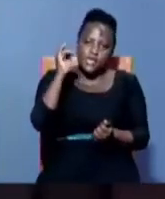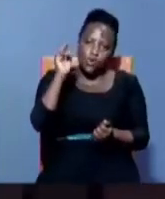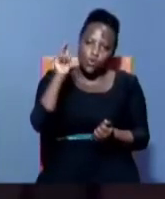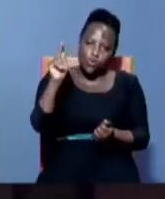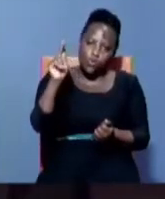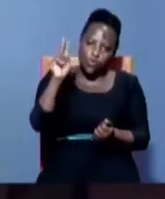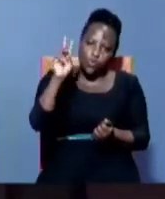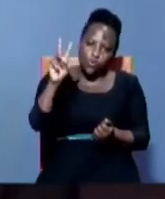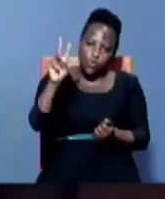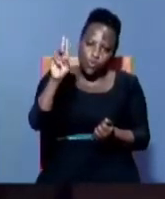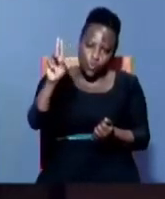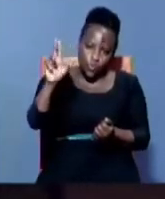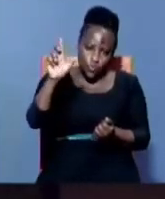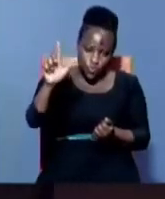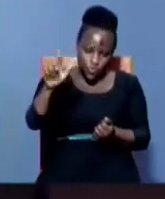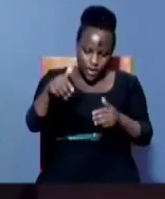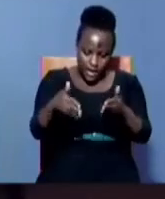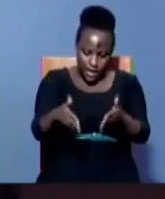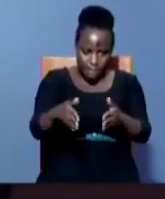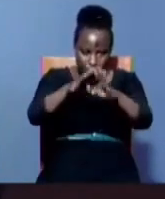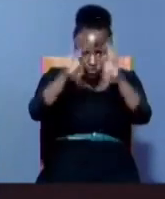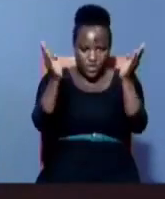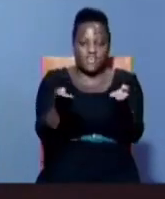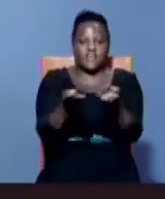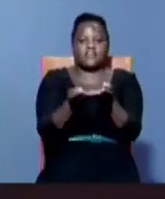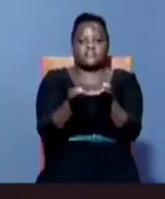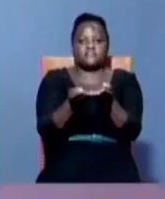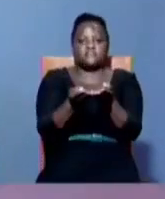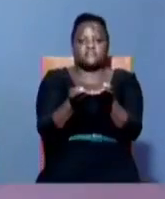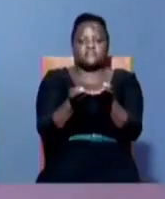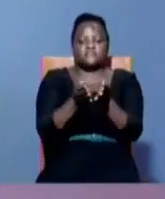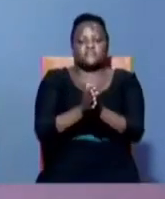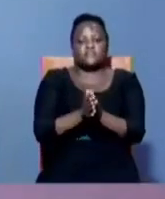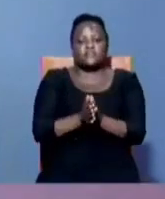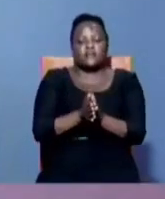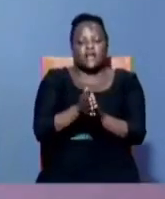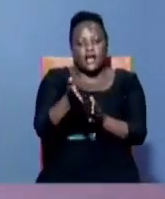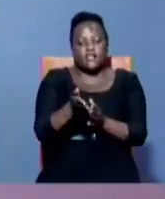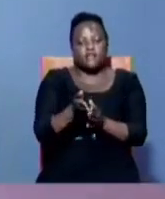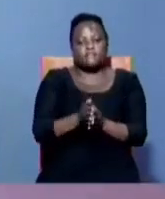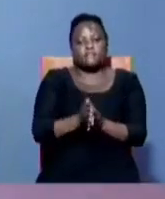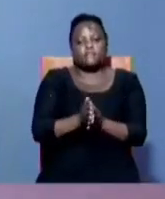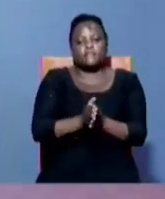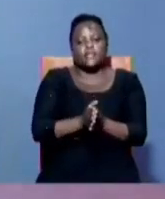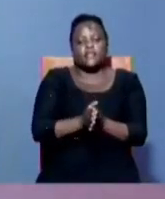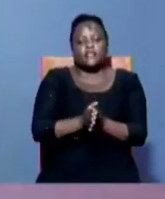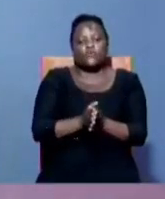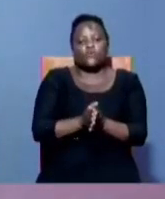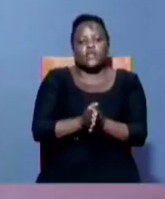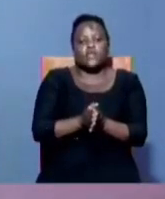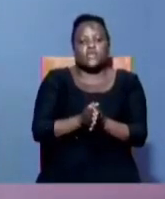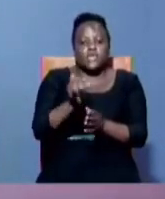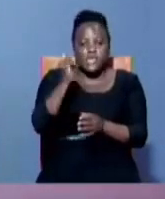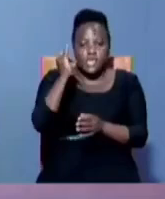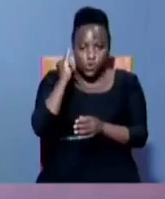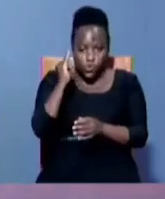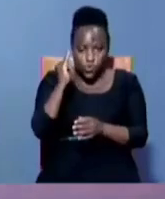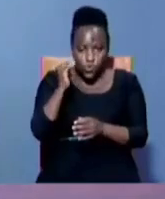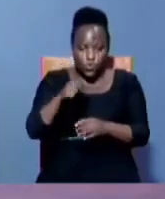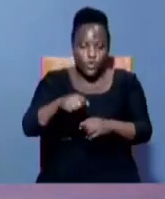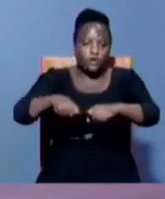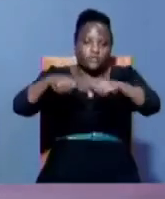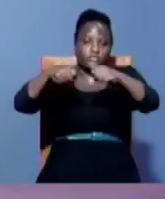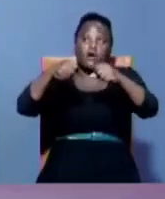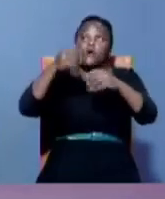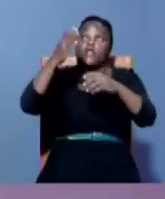ikuru anakionyesha kwamba eneo lile alipo Bwana pale nitaketi kati yao ilikuwa ni ikuru ya utawala wa